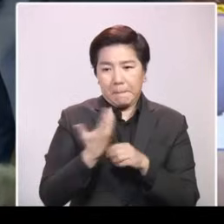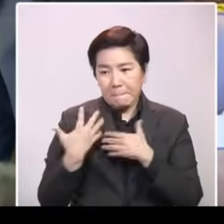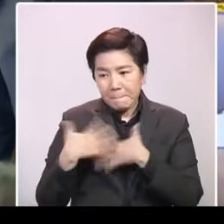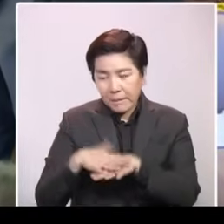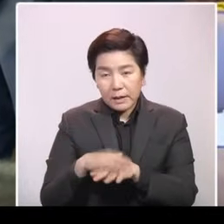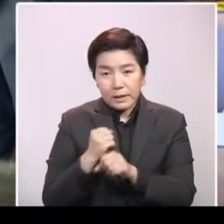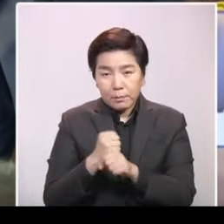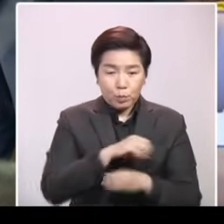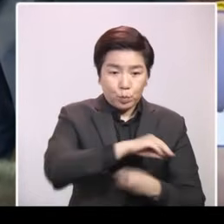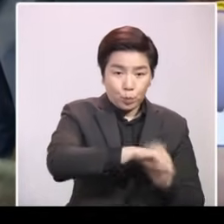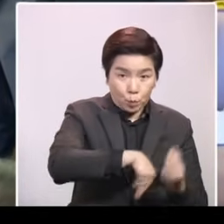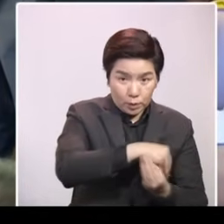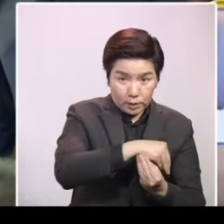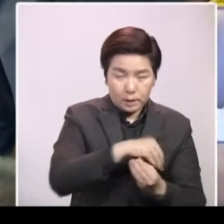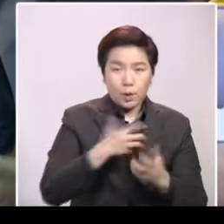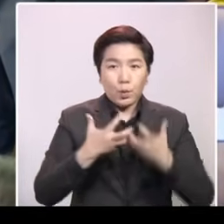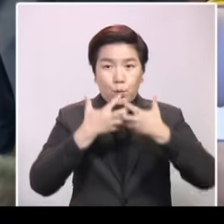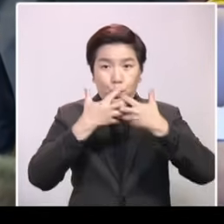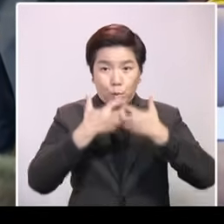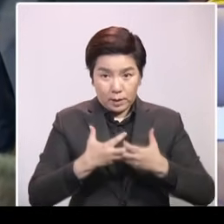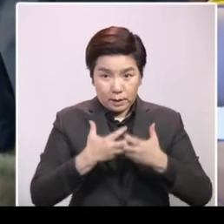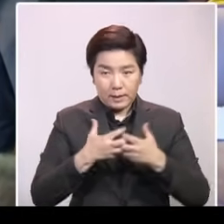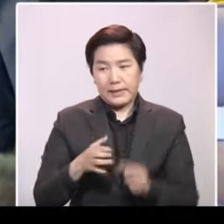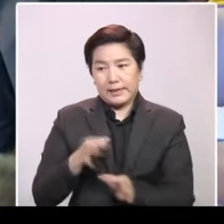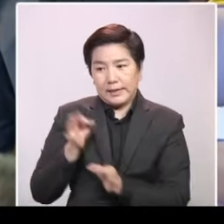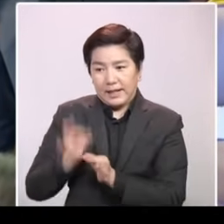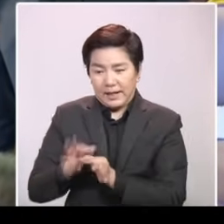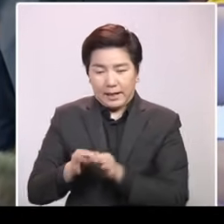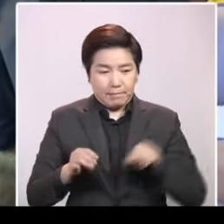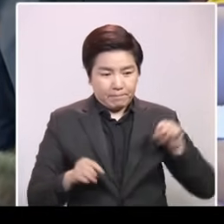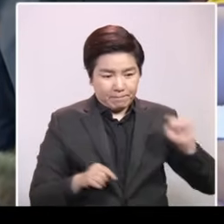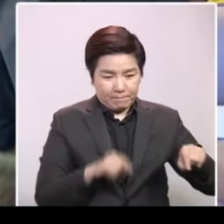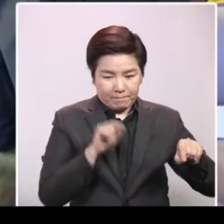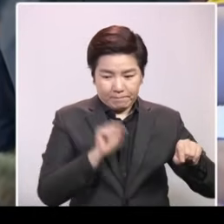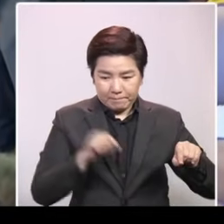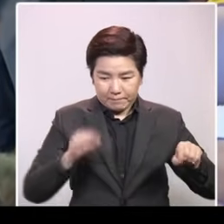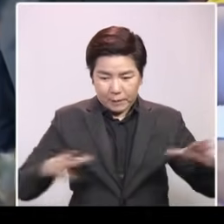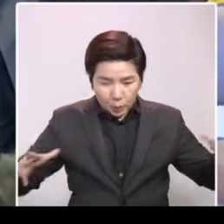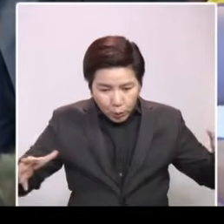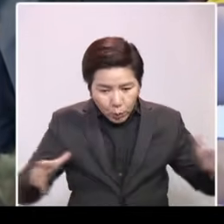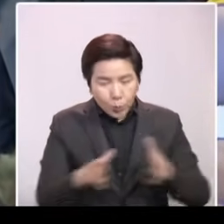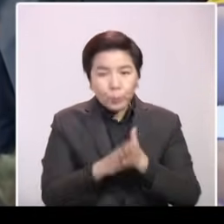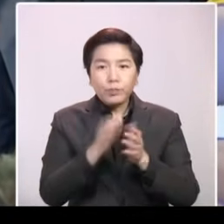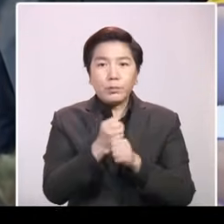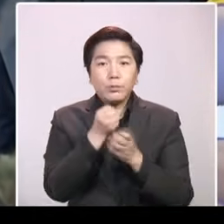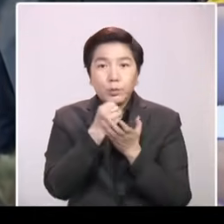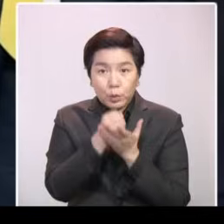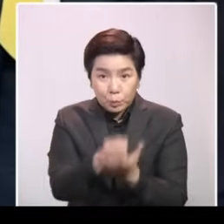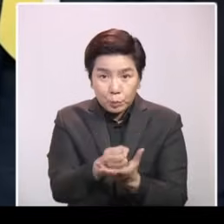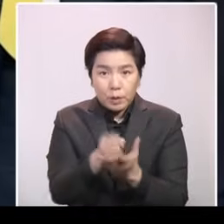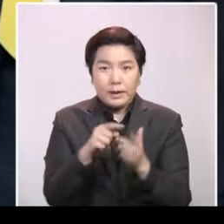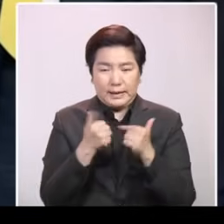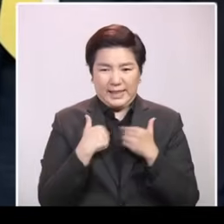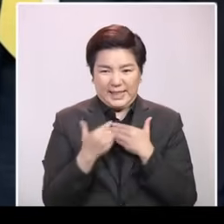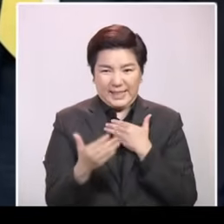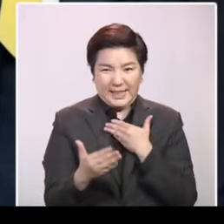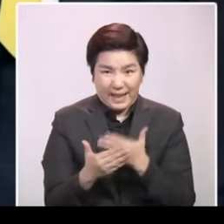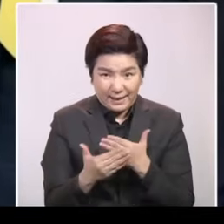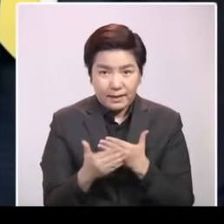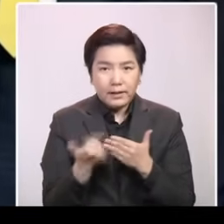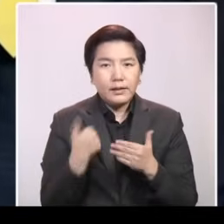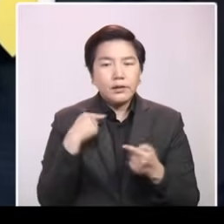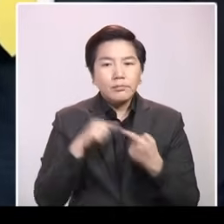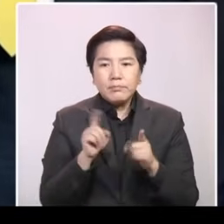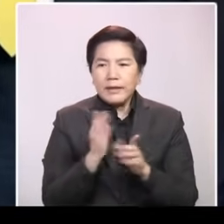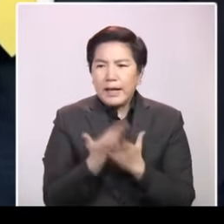งานทางภาคธุรกิจภาคอุตสาหกรรมและภาคการเงินครับโดยจะดูทั้งระยะสั้นและระยะยาวซึ่งในระยะสั้นเนี่ยก็ต้องมีการ